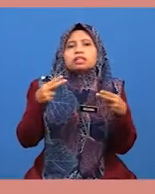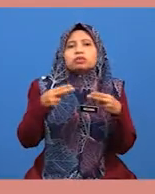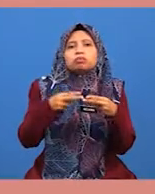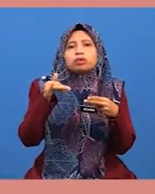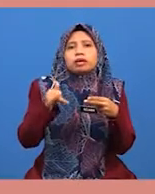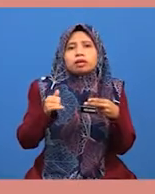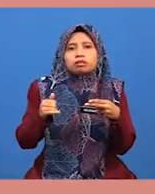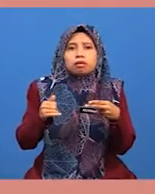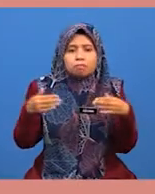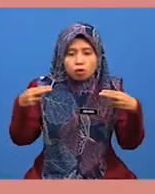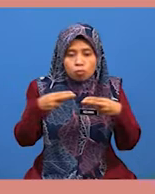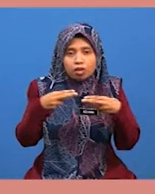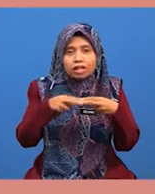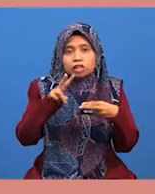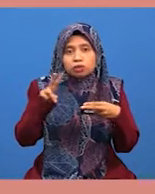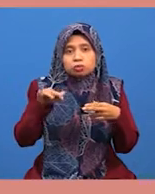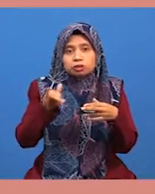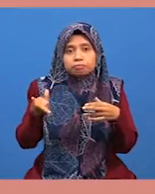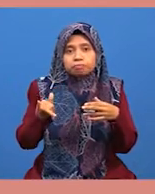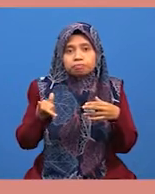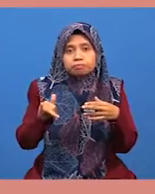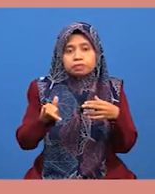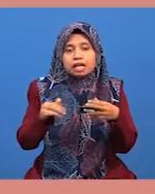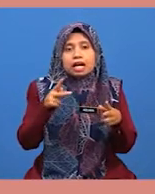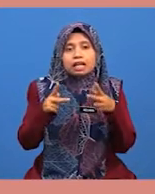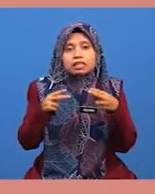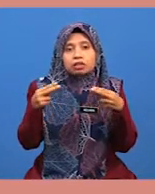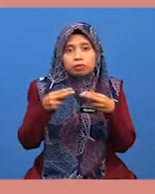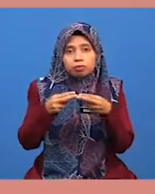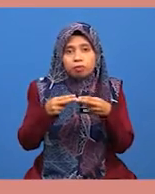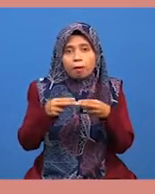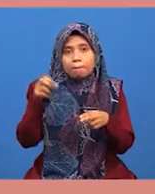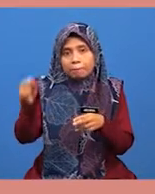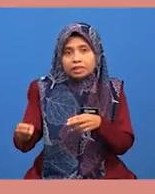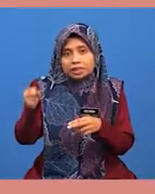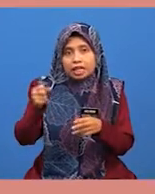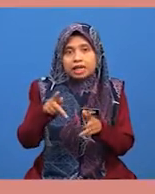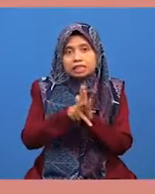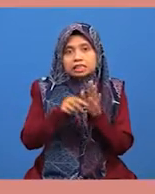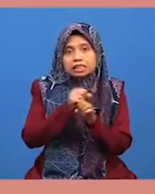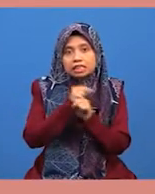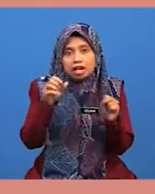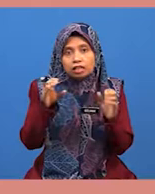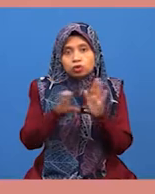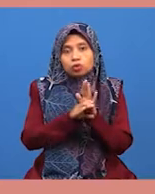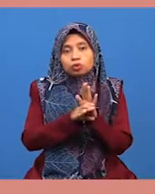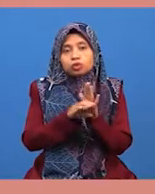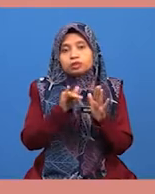ayat ini? Kata hubung pancangan keterangan pertentangan. Contoh